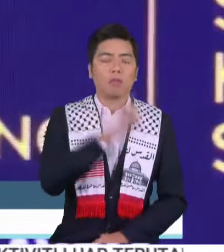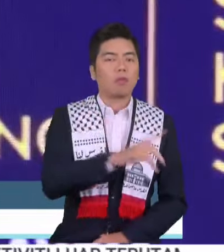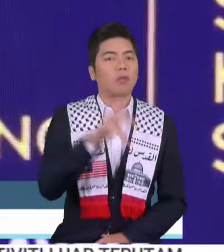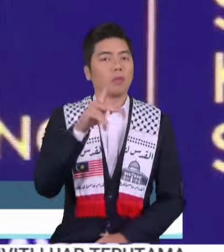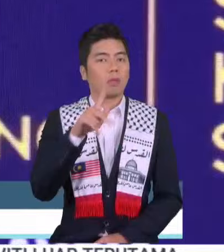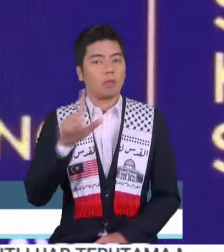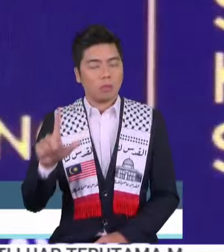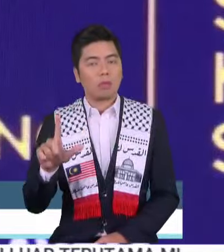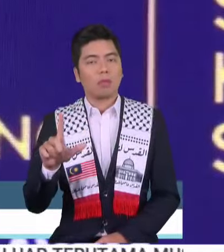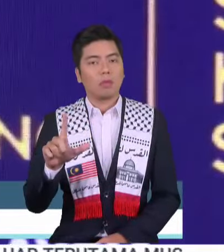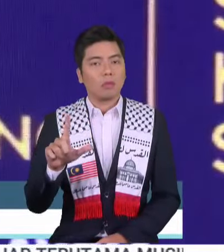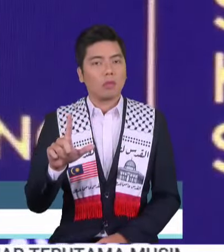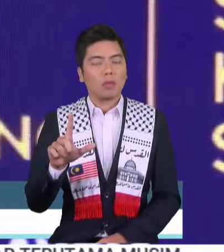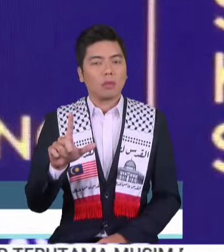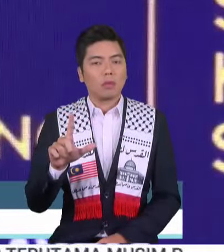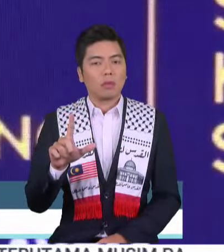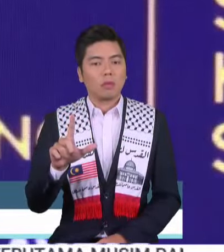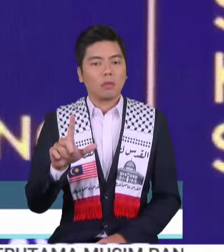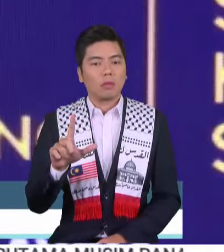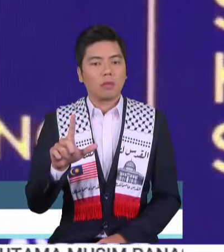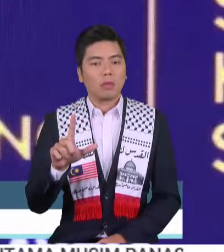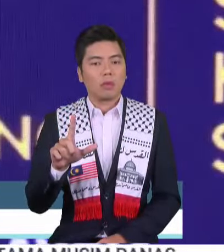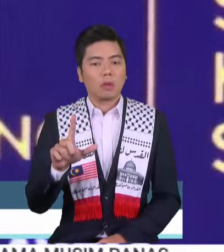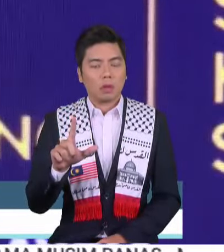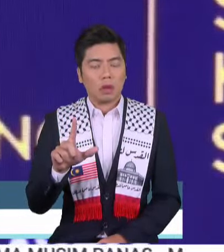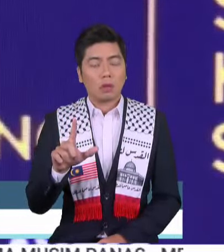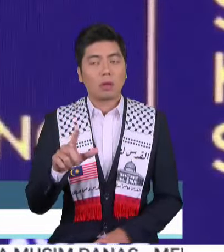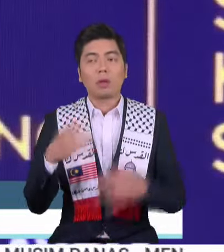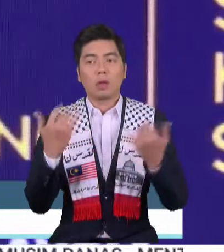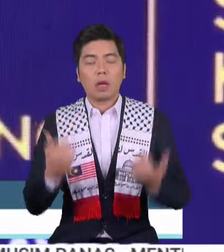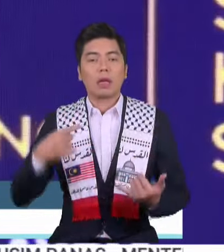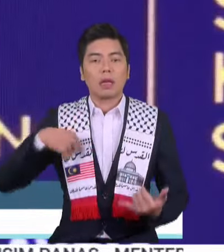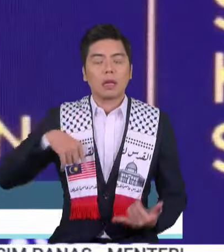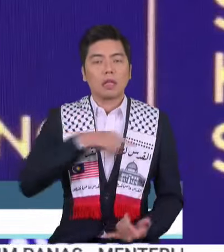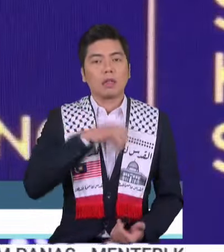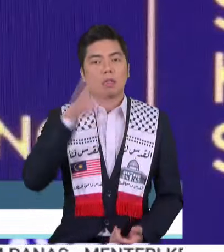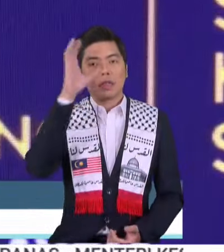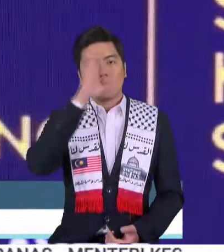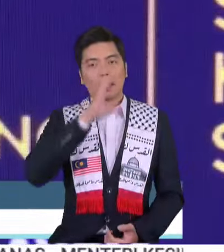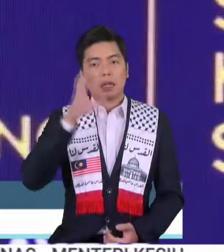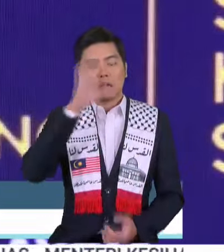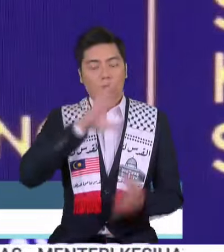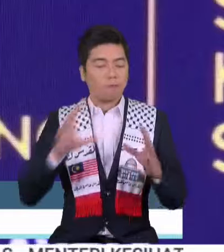Lumpur. Jadi, kita nak cari penyelesaian segera.